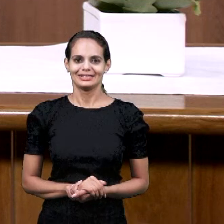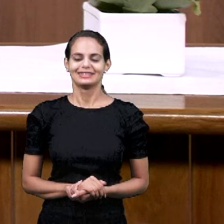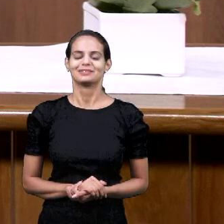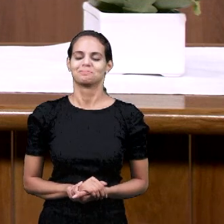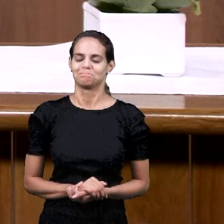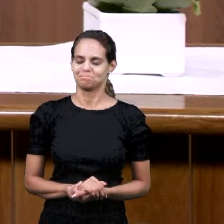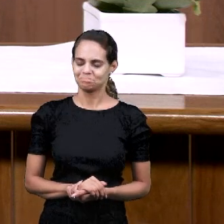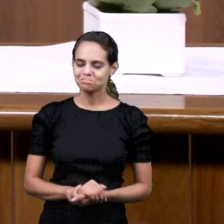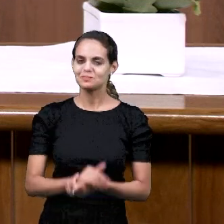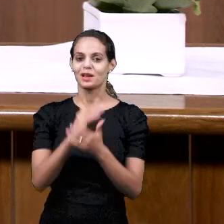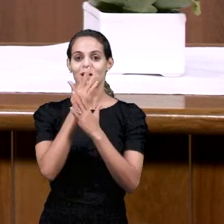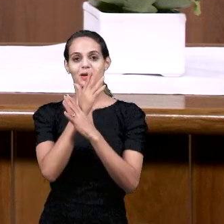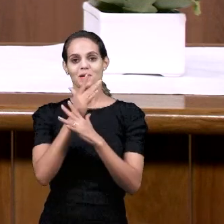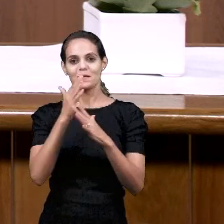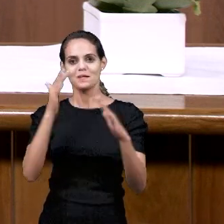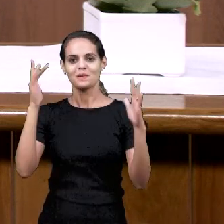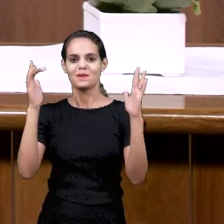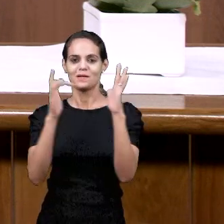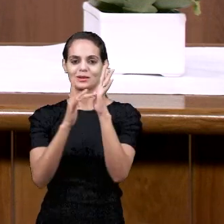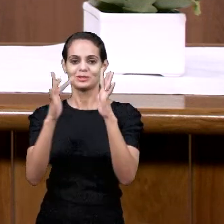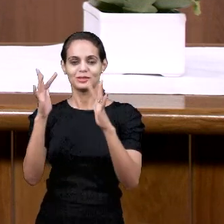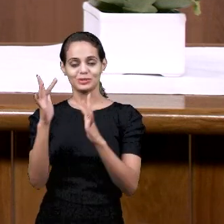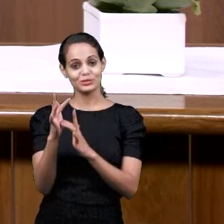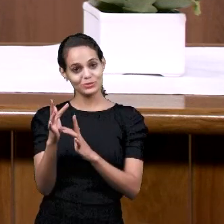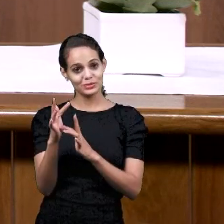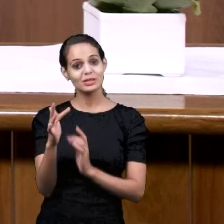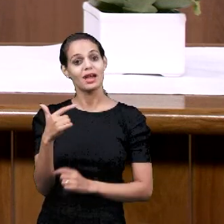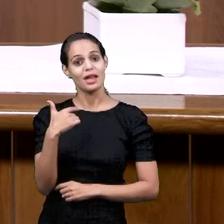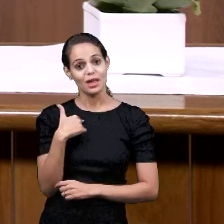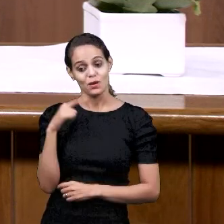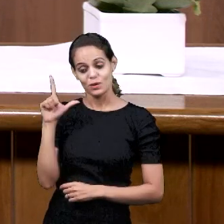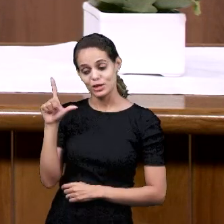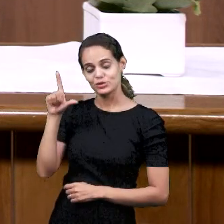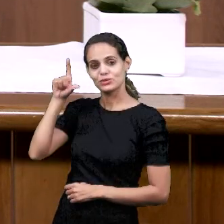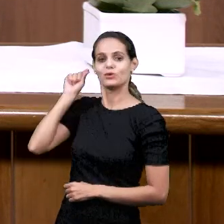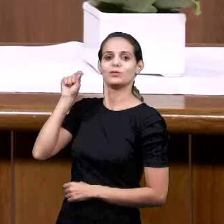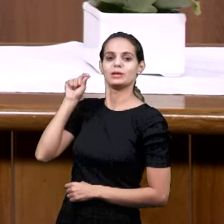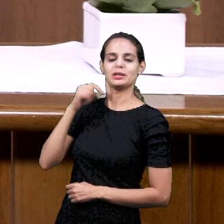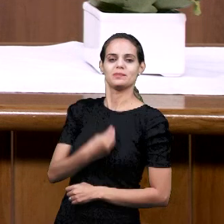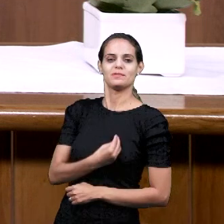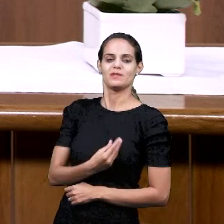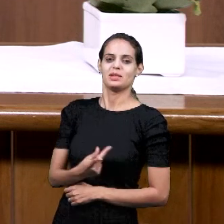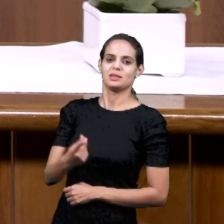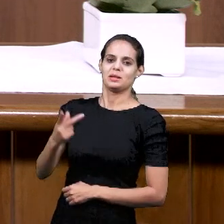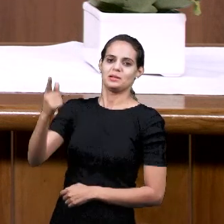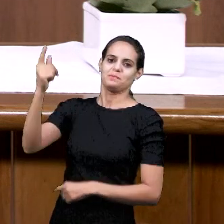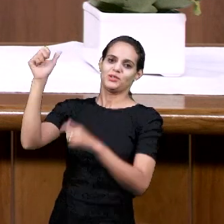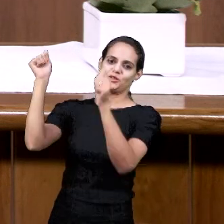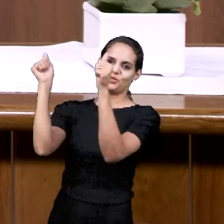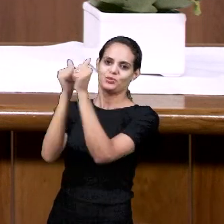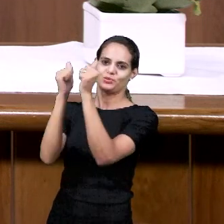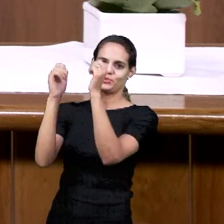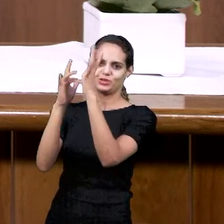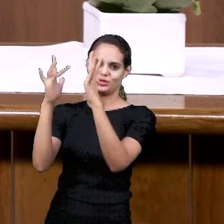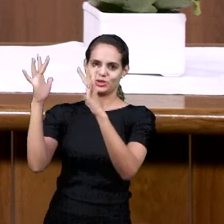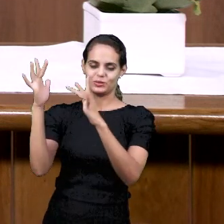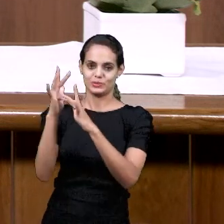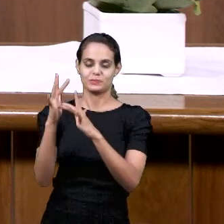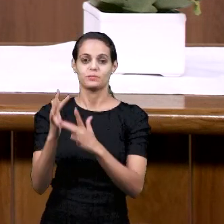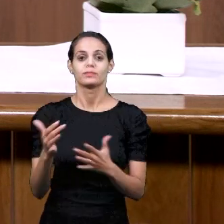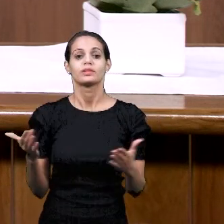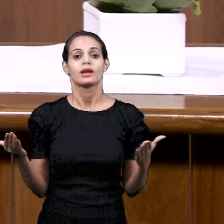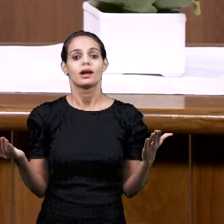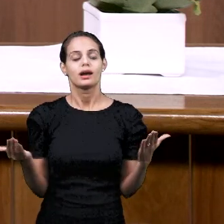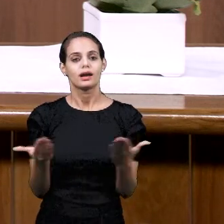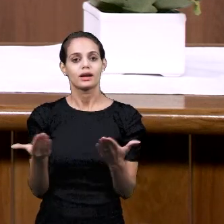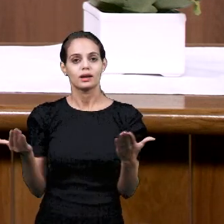Gloire à Jésus. J'ai choisi vivre éternellement avec Jésus. Quelle bénédiction. Mes frères et sœurs, on va passer